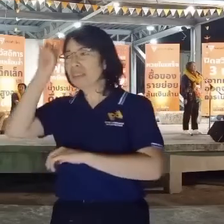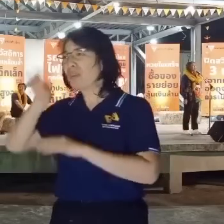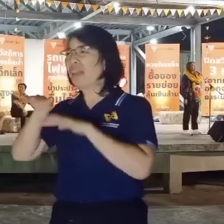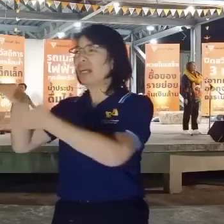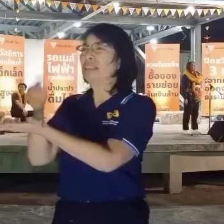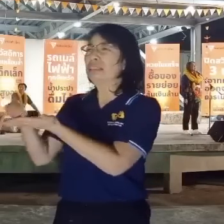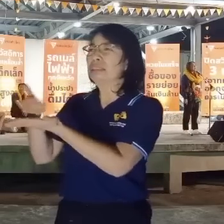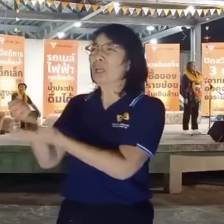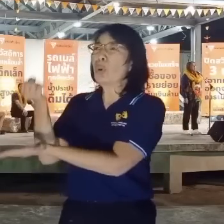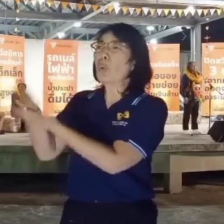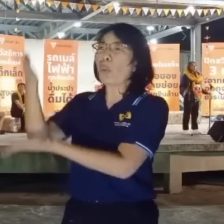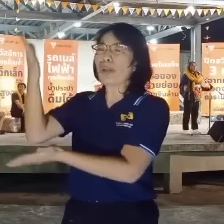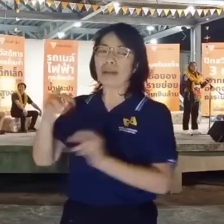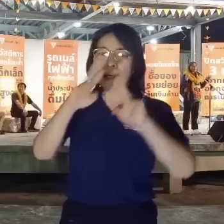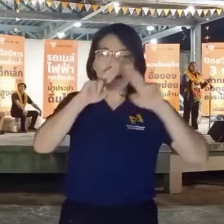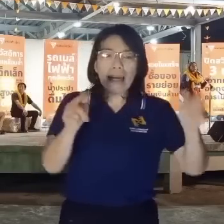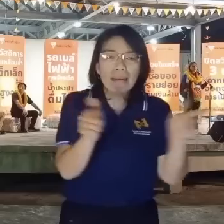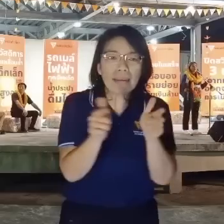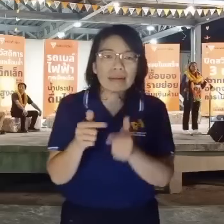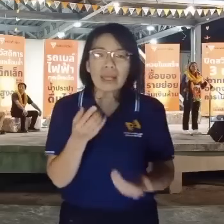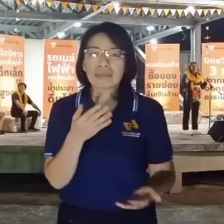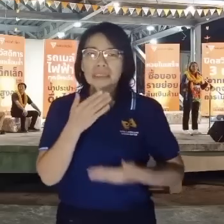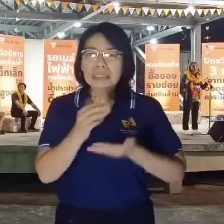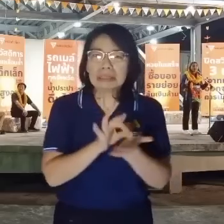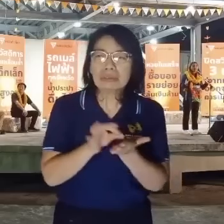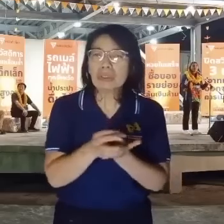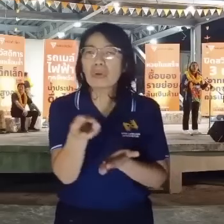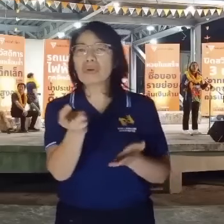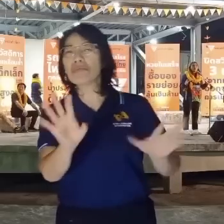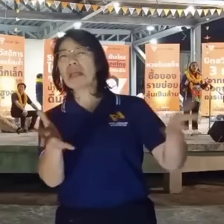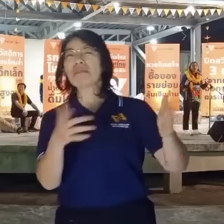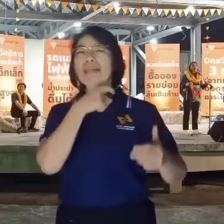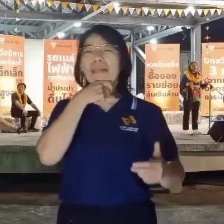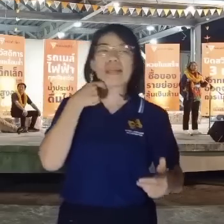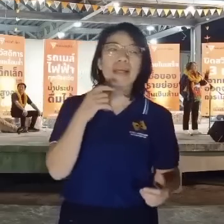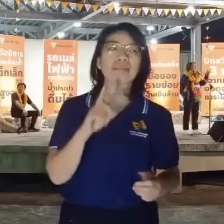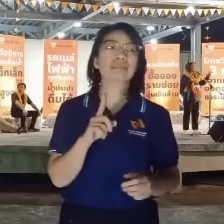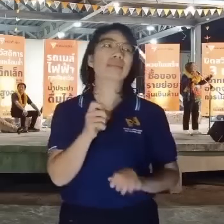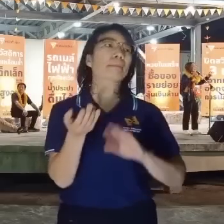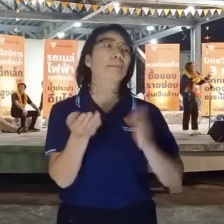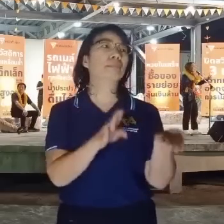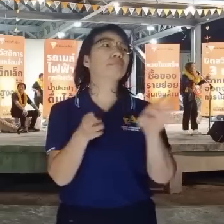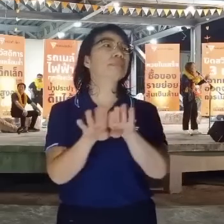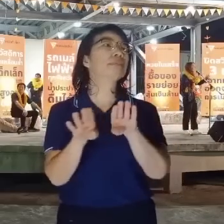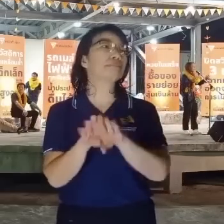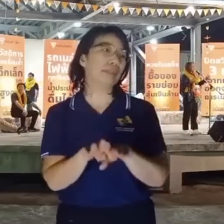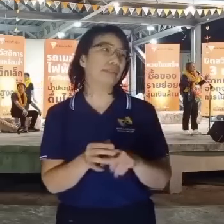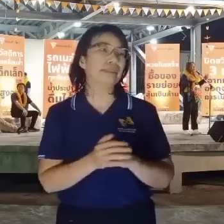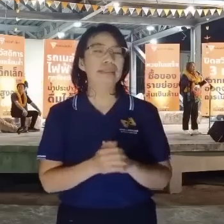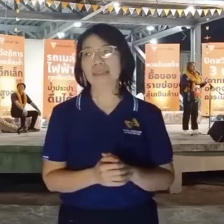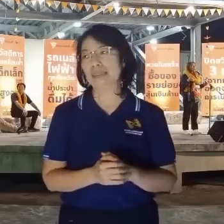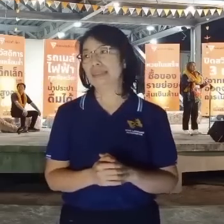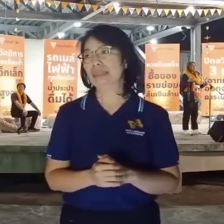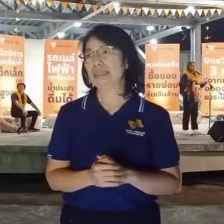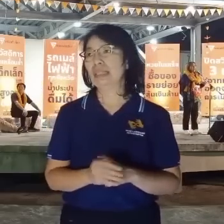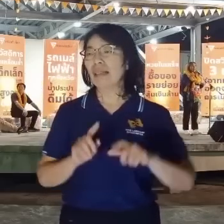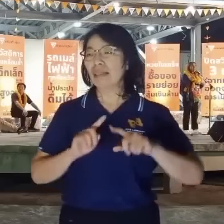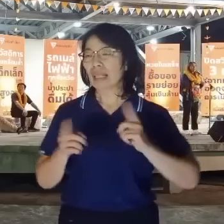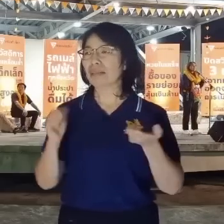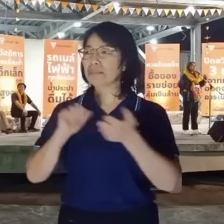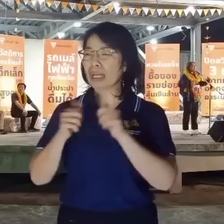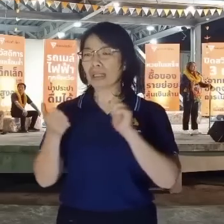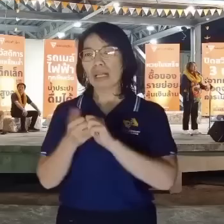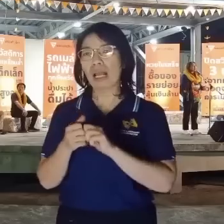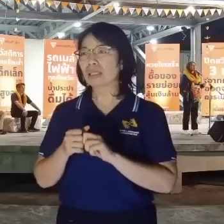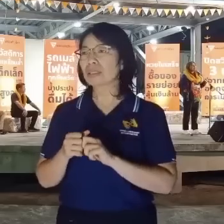ได้ด้วยเพราะที่ผ่านมาเราเห็นแล้วว่าทุนขนาดใหญ่มีแต่จะลงมาแย่ง